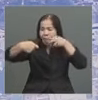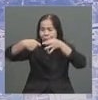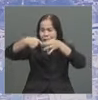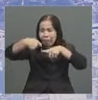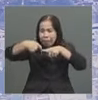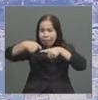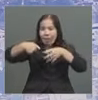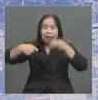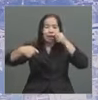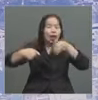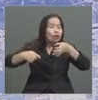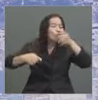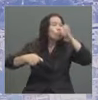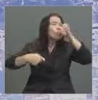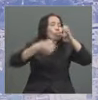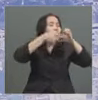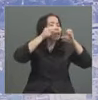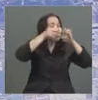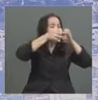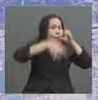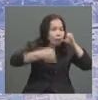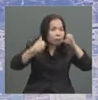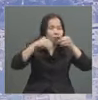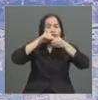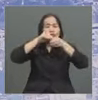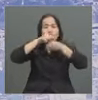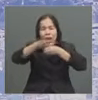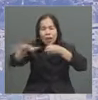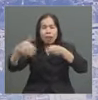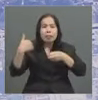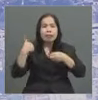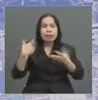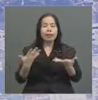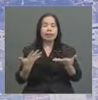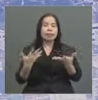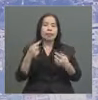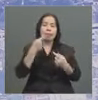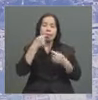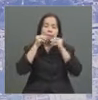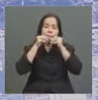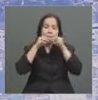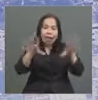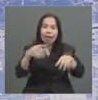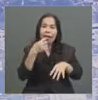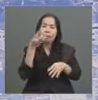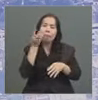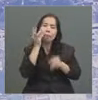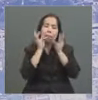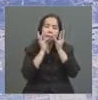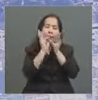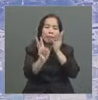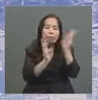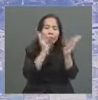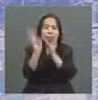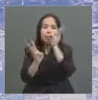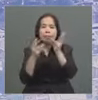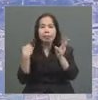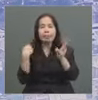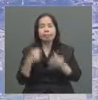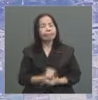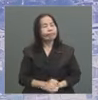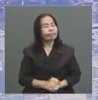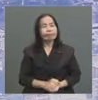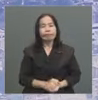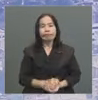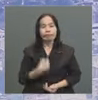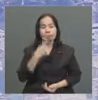ดื่มการซดการอะไรทั้งหลายอาจจะมีการฟุ้งกระจายเป็นของน้ำลายออกมาอยู่ใกล้ชิดกันตรงนี้เป็นเรื่องห้าม